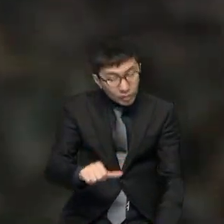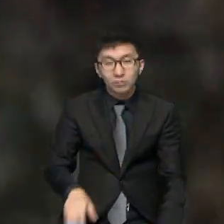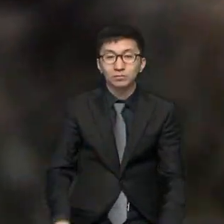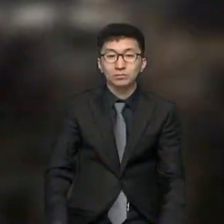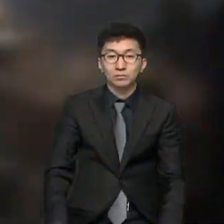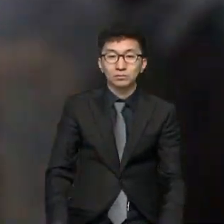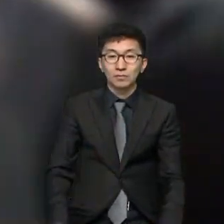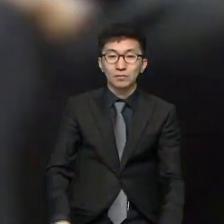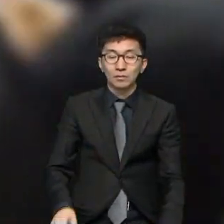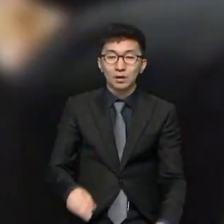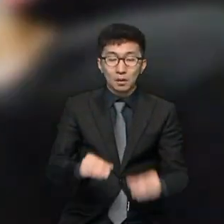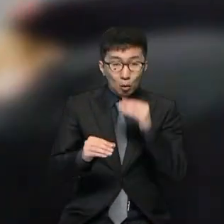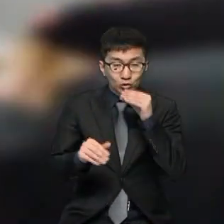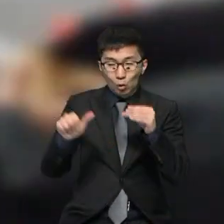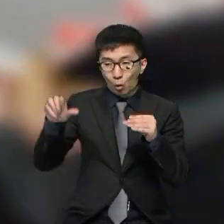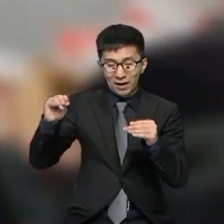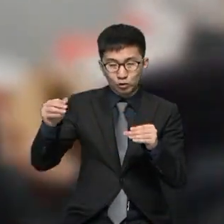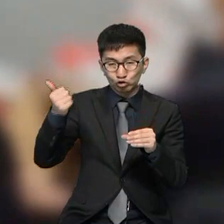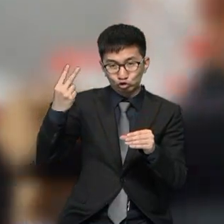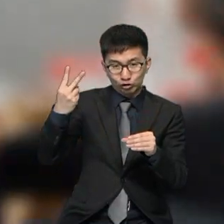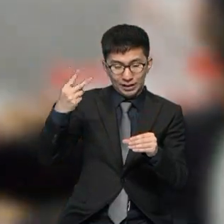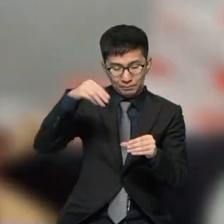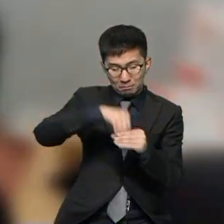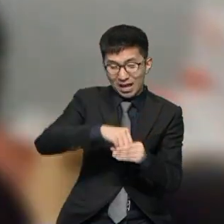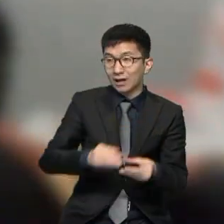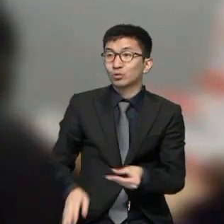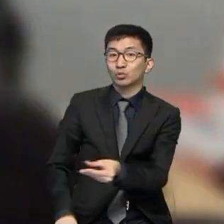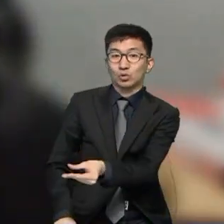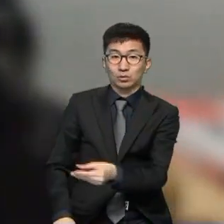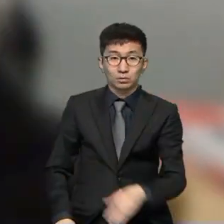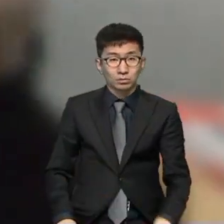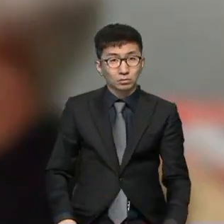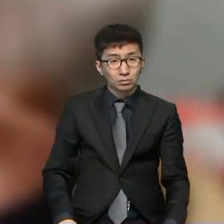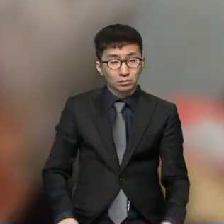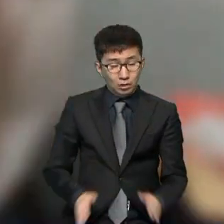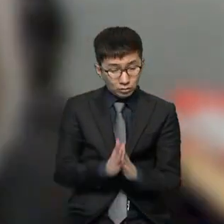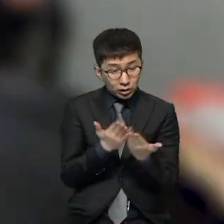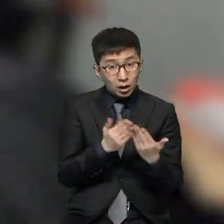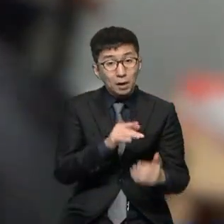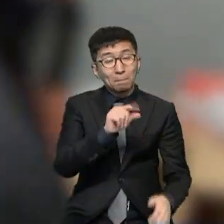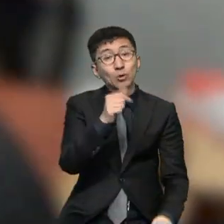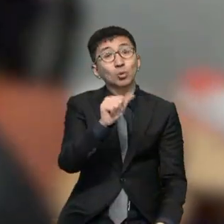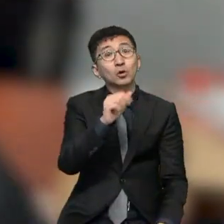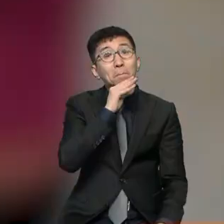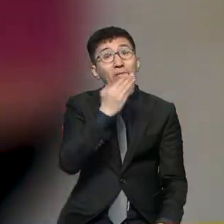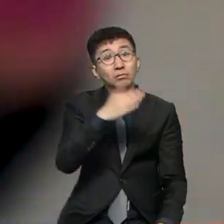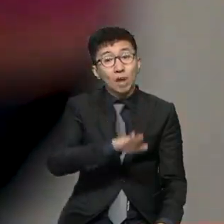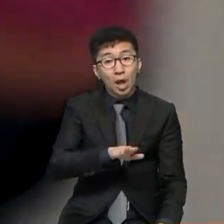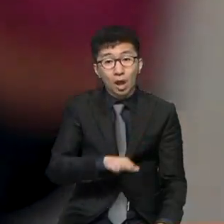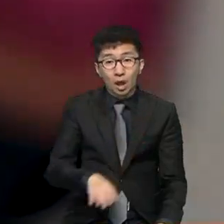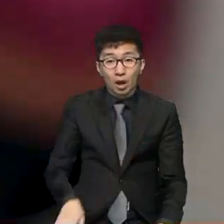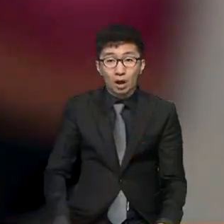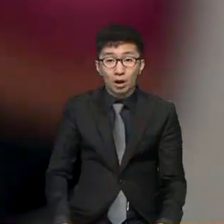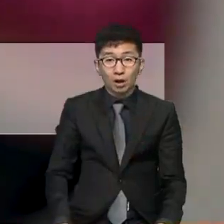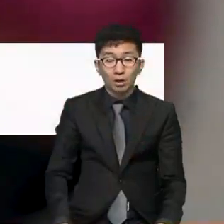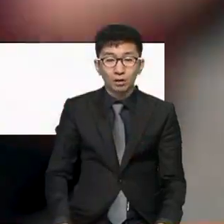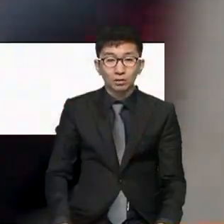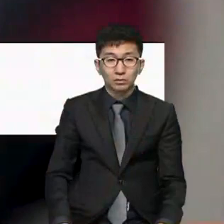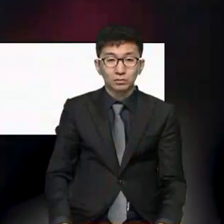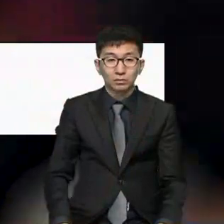봉투에 5만 원권 지폐 두 장을 넣는 한 참석자. 15,000 원 정가인 책 두 권을 받아들었지만